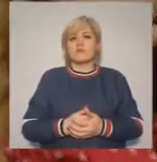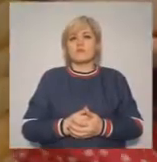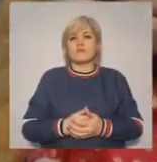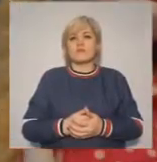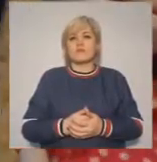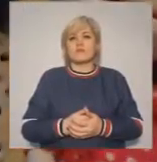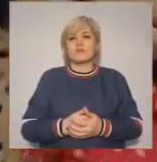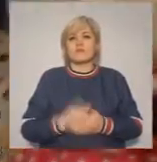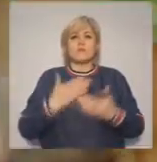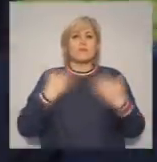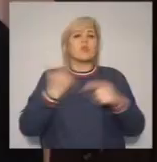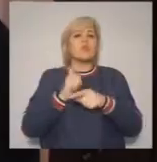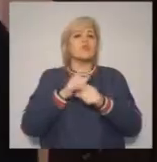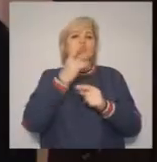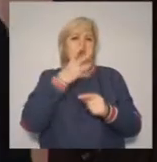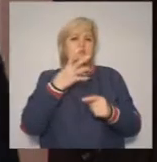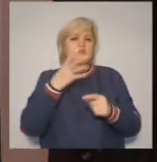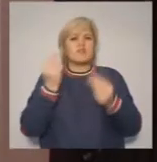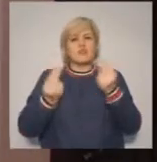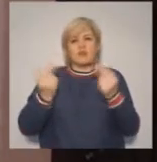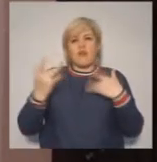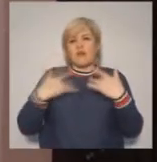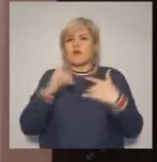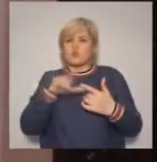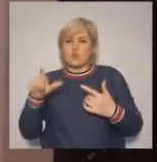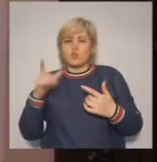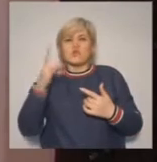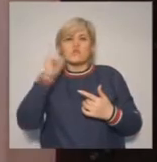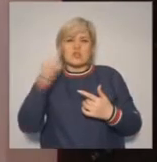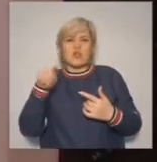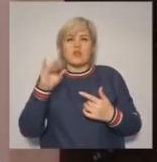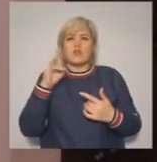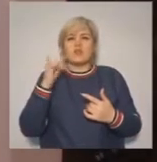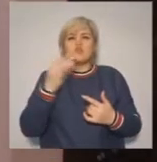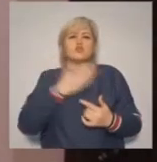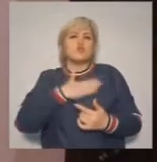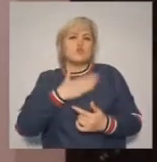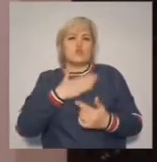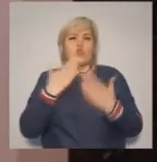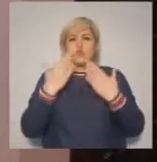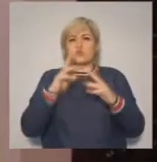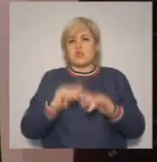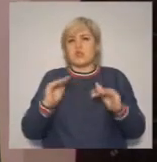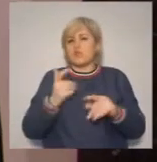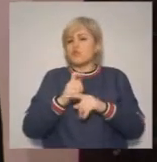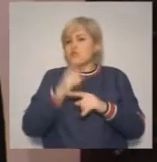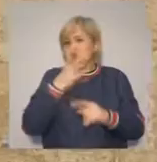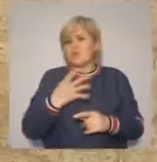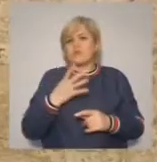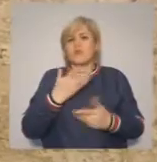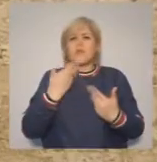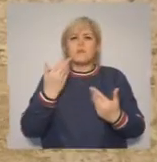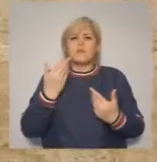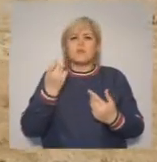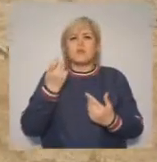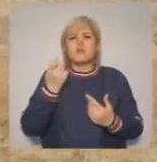главная семья. Мне очень нравится игра актеров. Вы знаете, они прям с душой относятся к детям. Очень нравится.